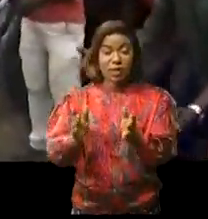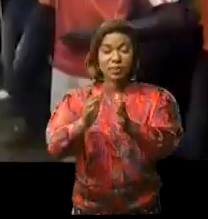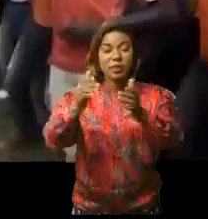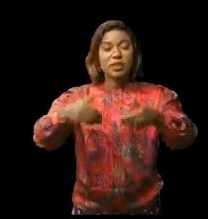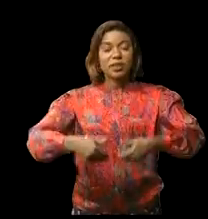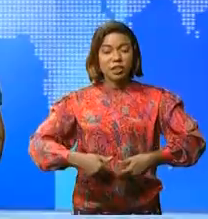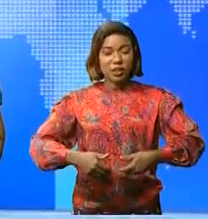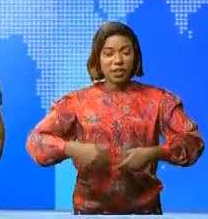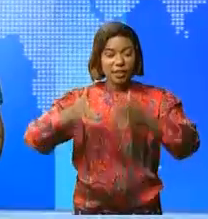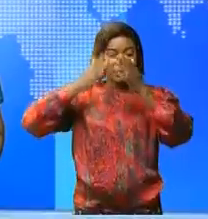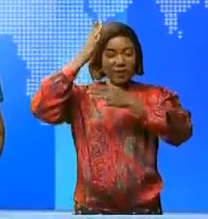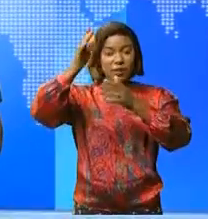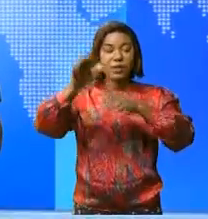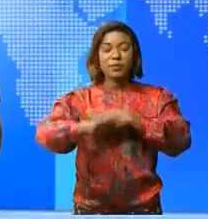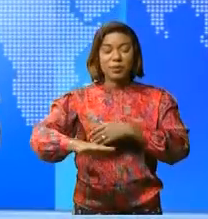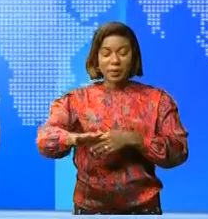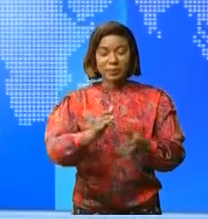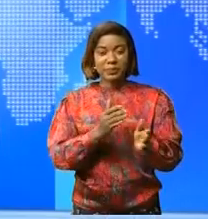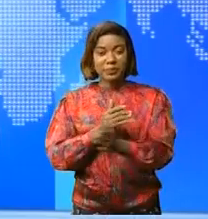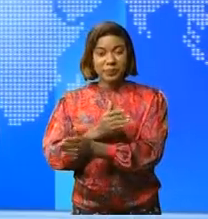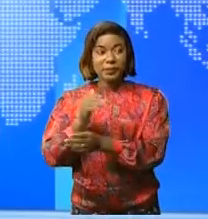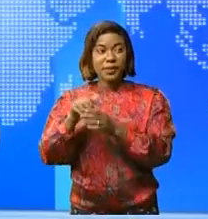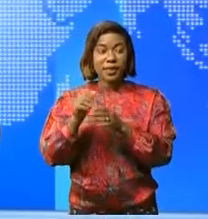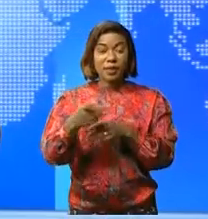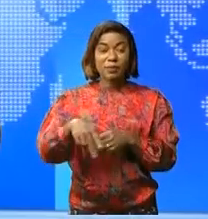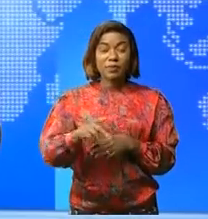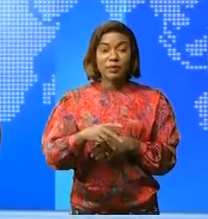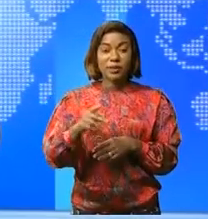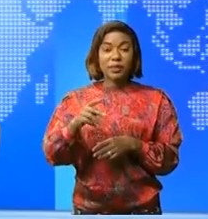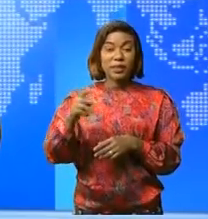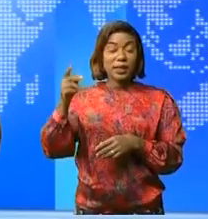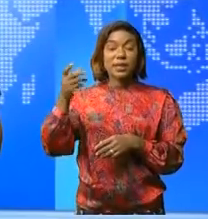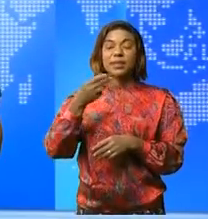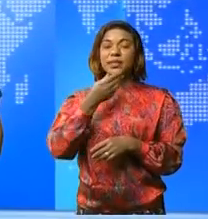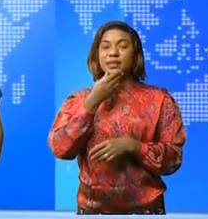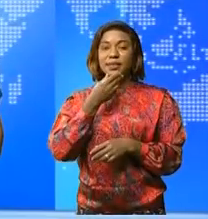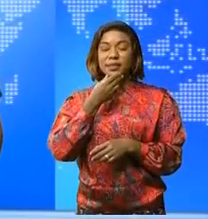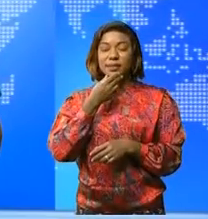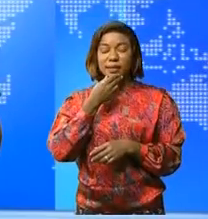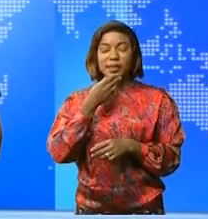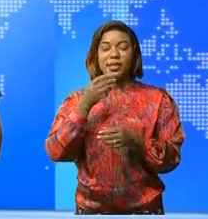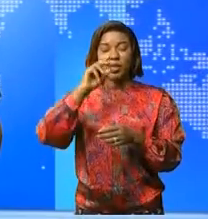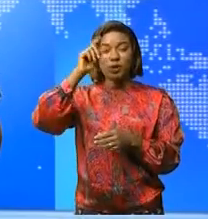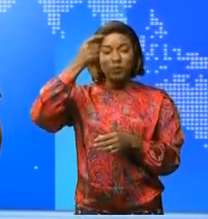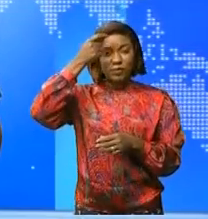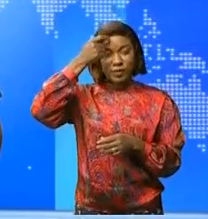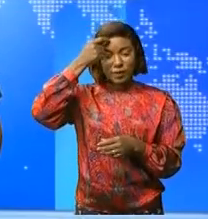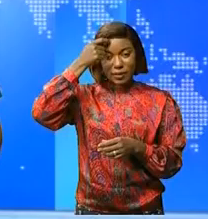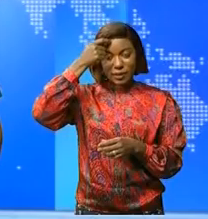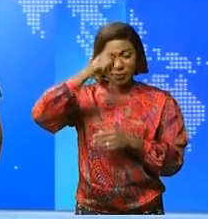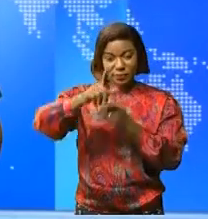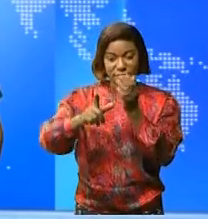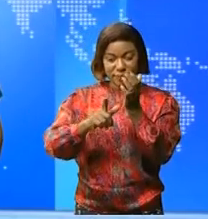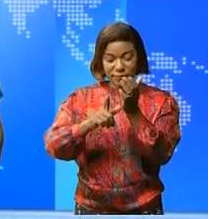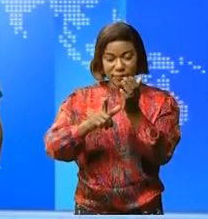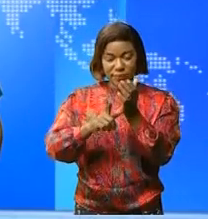pays. Pendant ce temps, dans la province du Kasaï oriental, le gouverneur intérimaire Jeannette